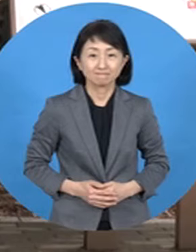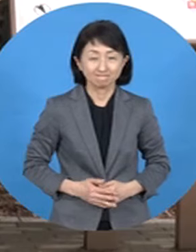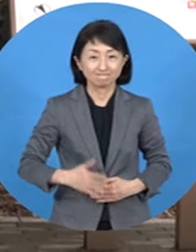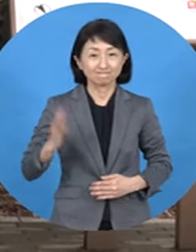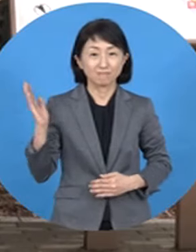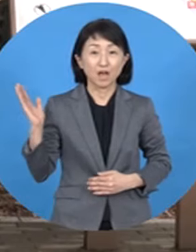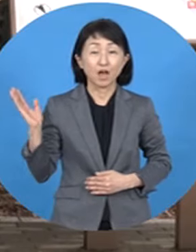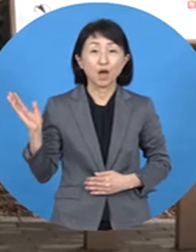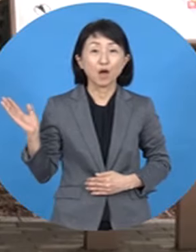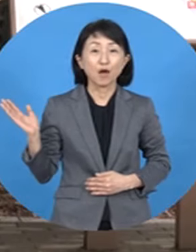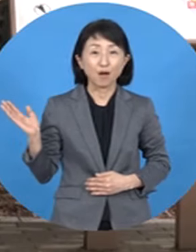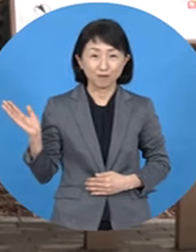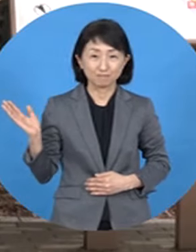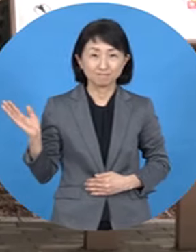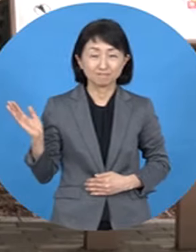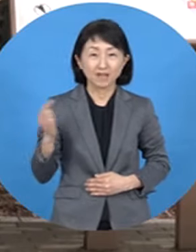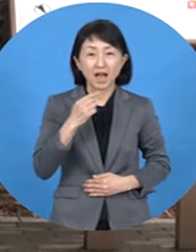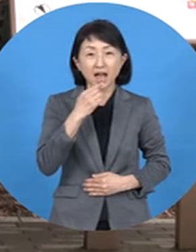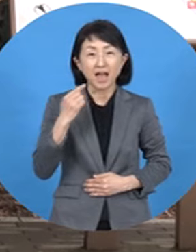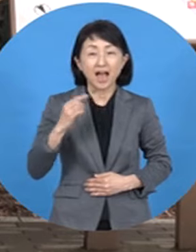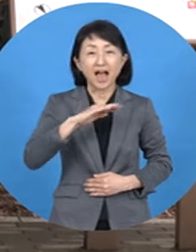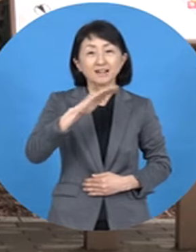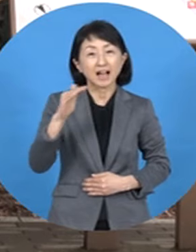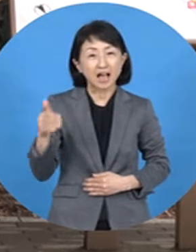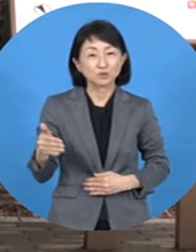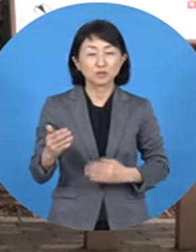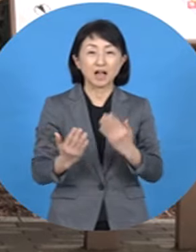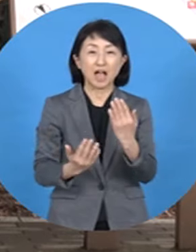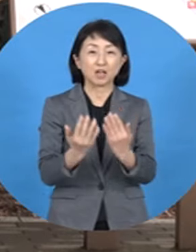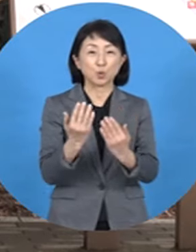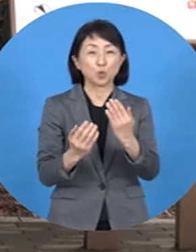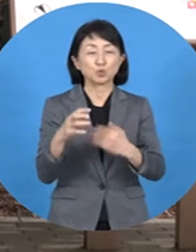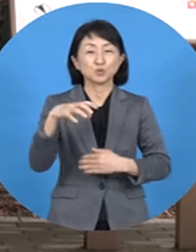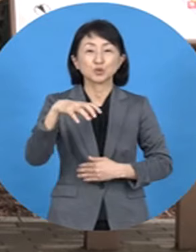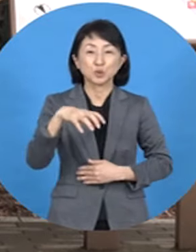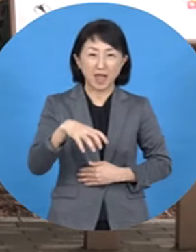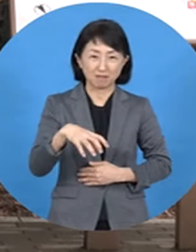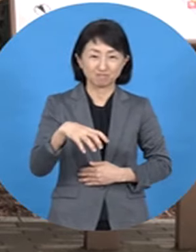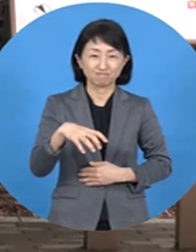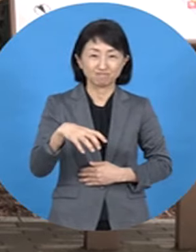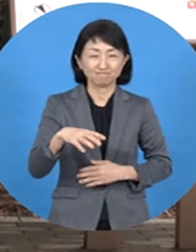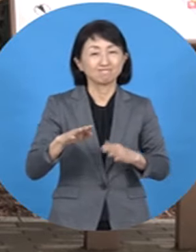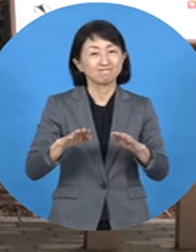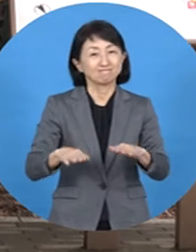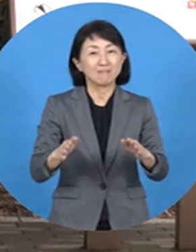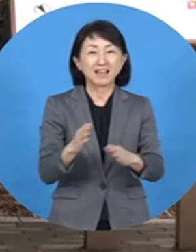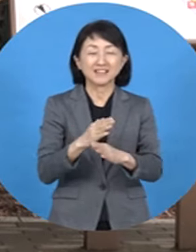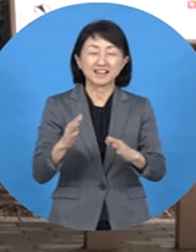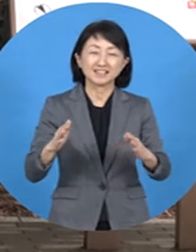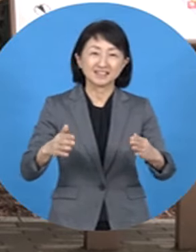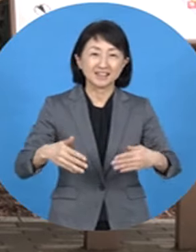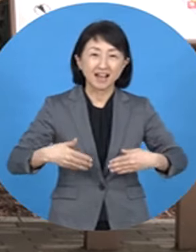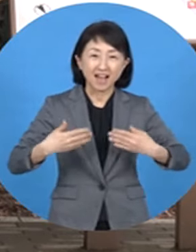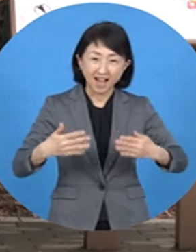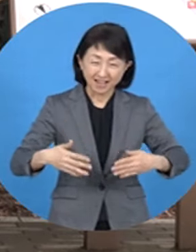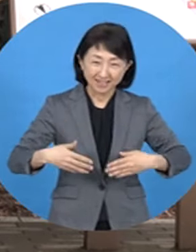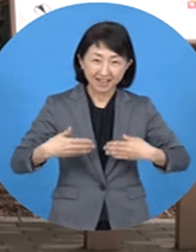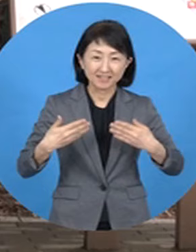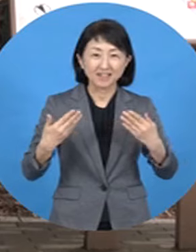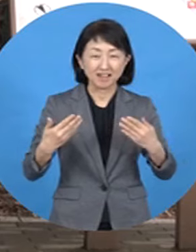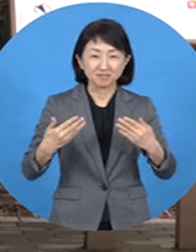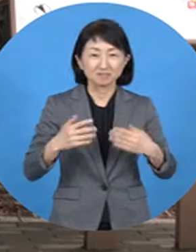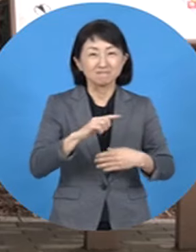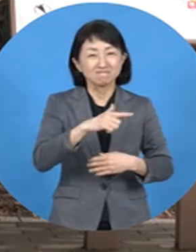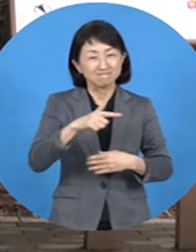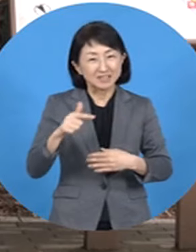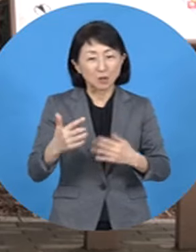まず最初にご紹介するのは赤塚植物園。気温も少しずつ暖かくなり、さまざま